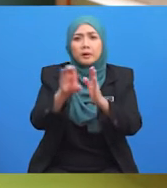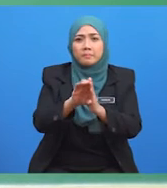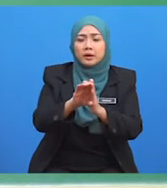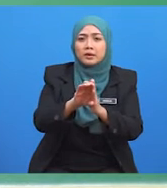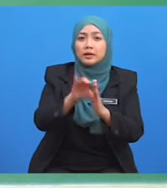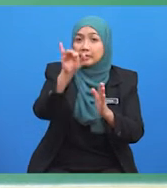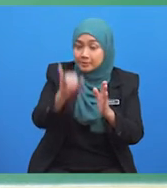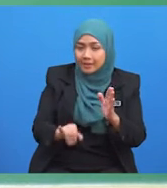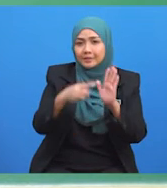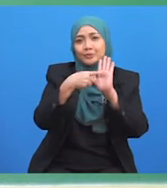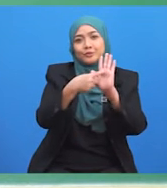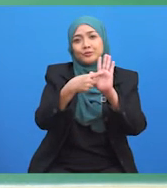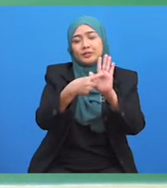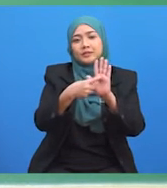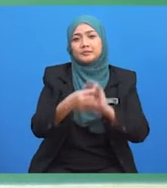pula.